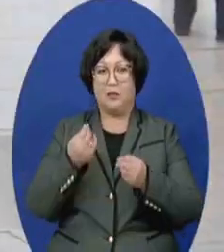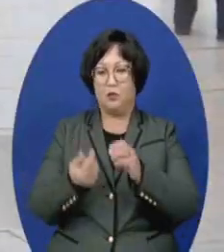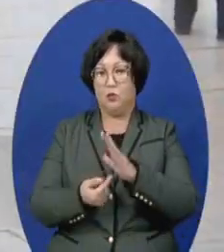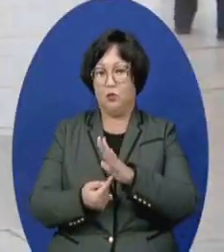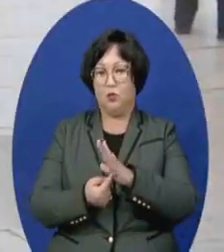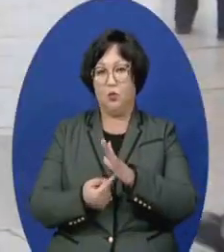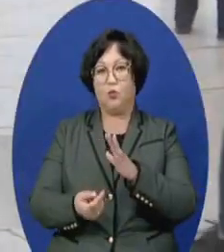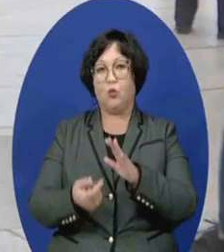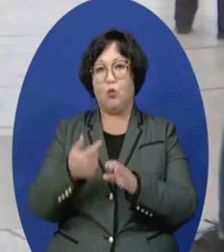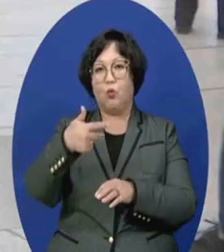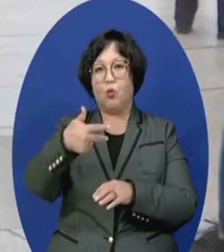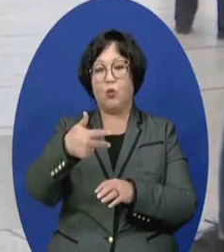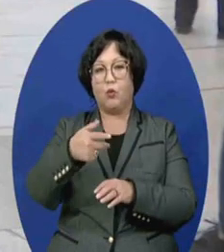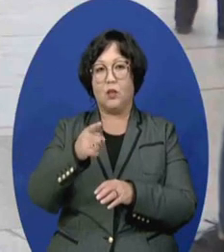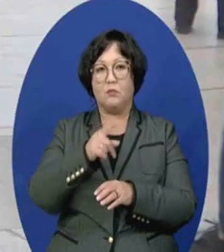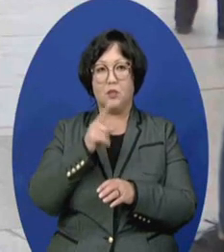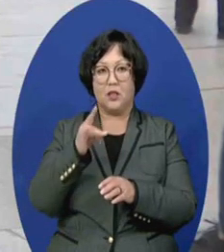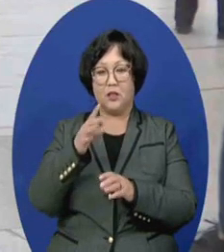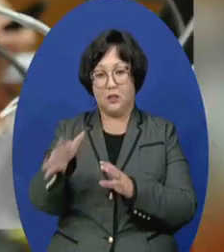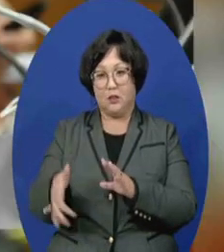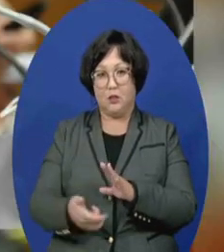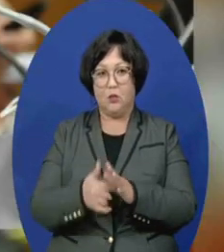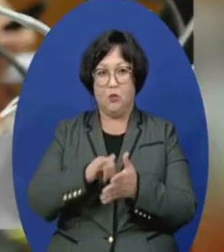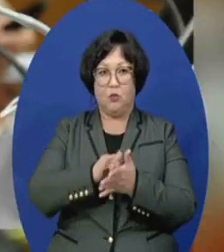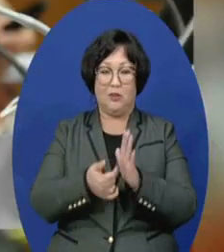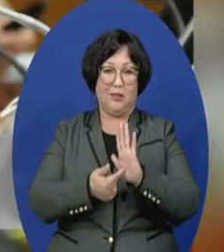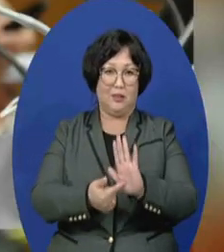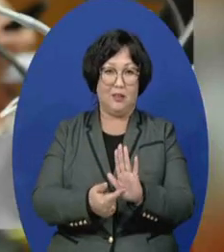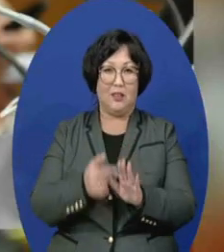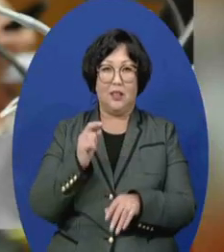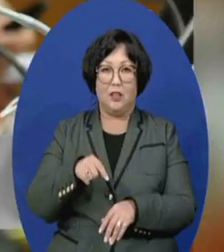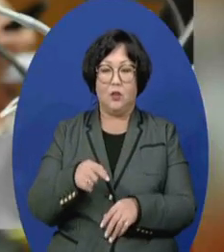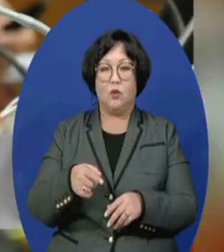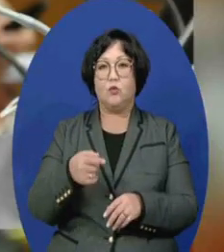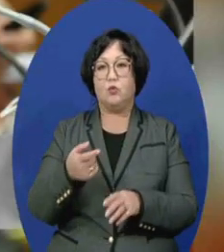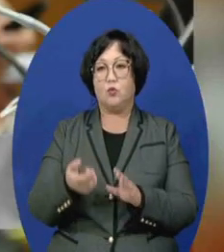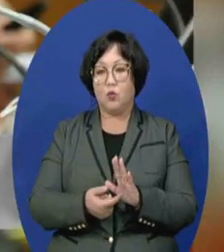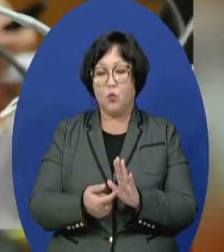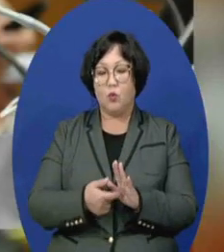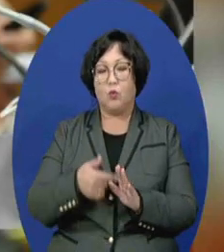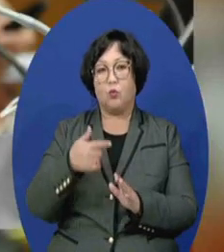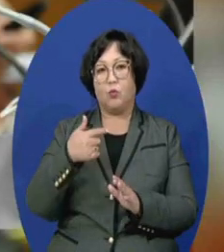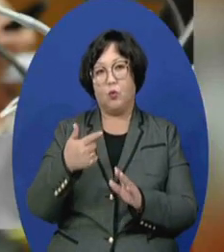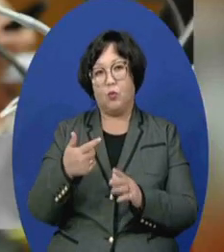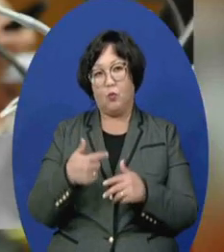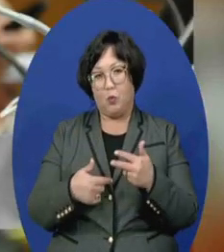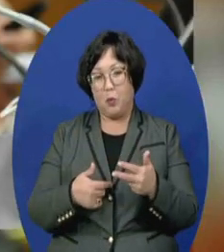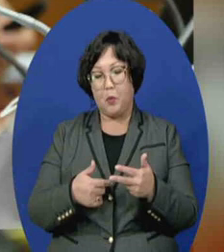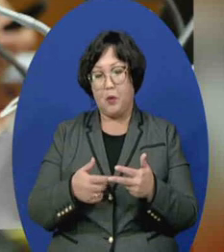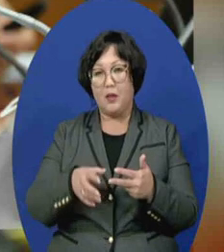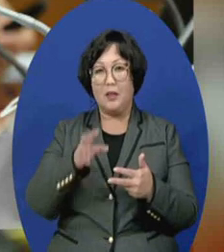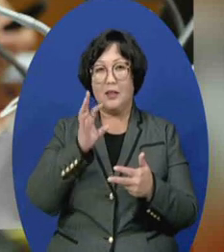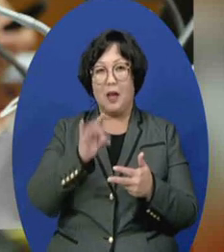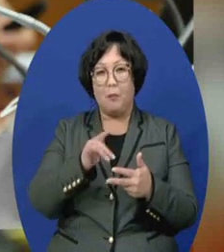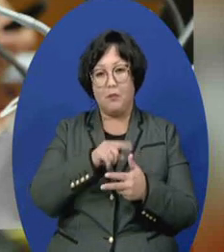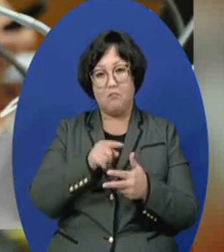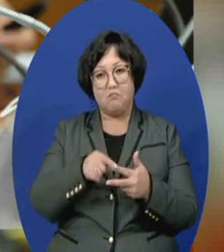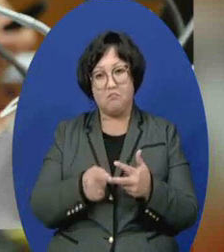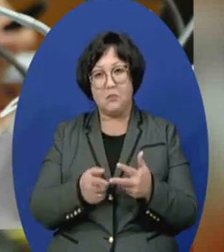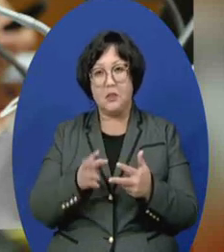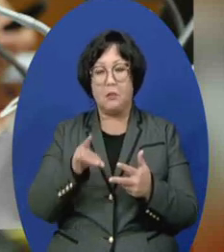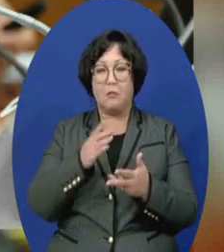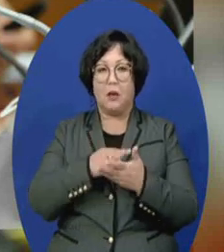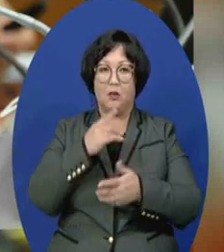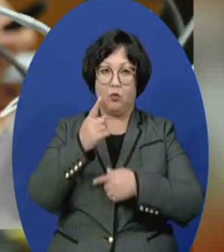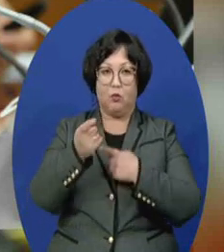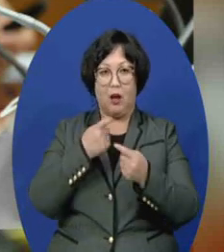хүний амьдралын үндсэн 3 хэмжигдэхүүнийг илэрхийлдэг. Иймд дээрх үндсэн 3 хэмжигдэхүүн ямар төвшин нөхцөл байдалтай байгааг үндэсний